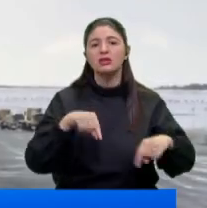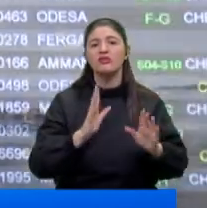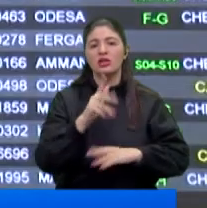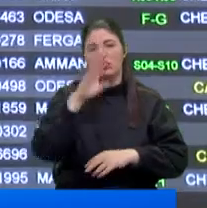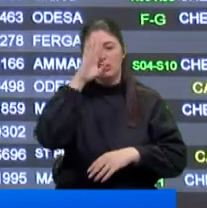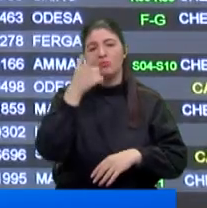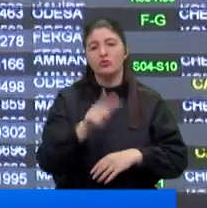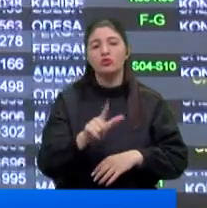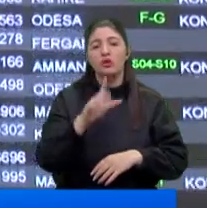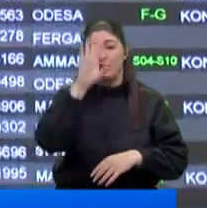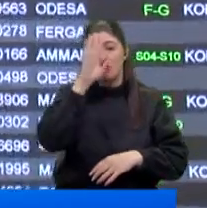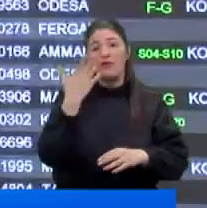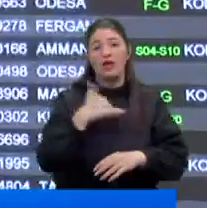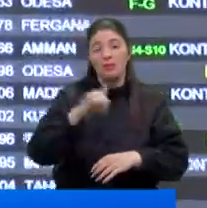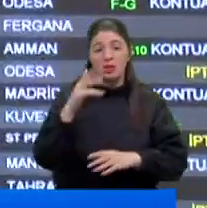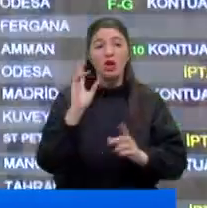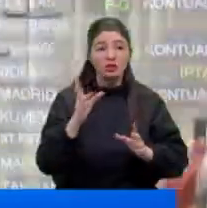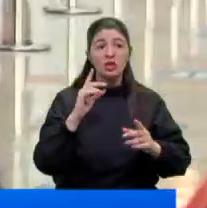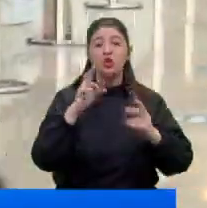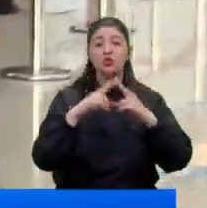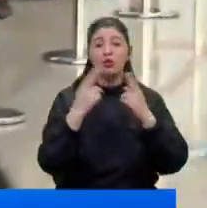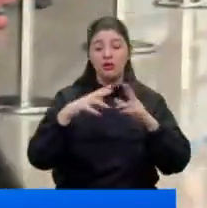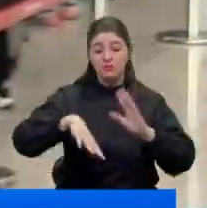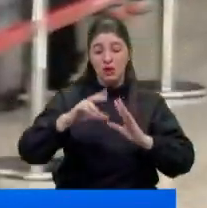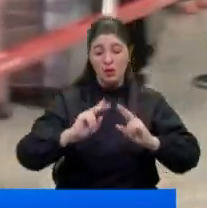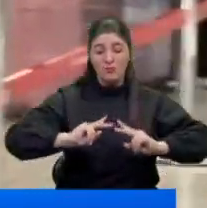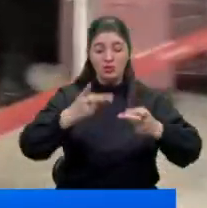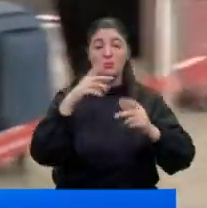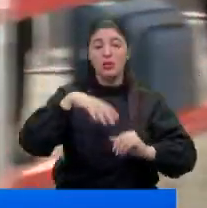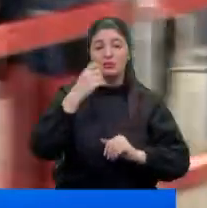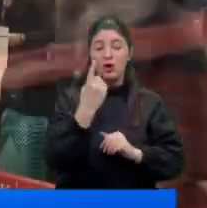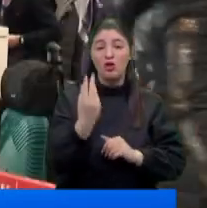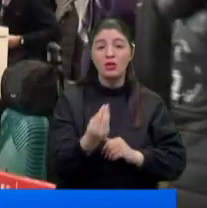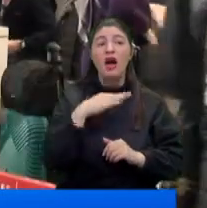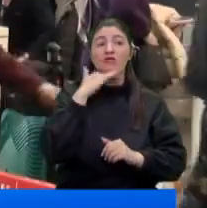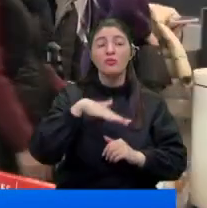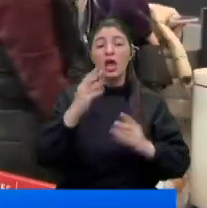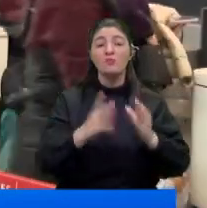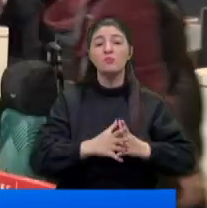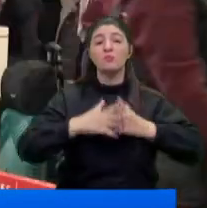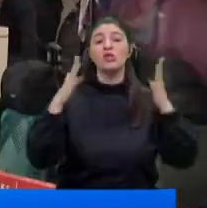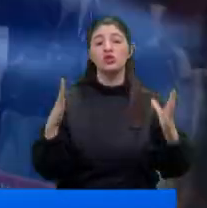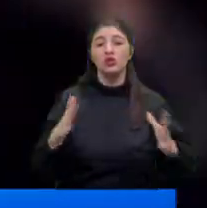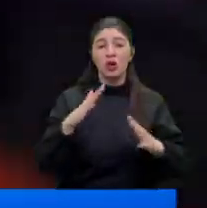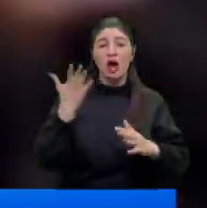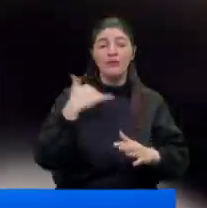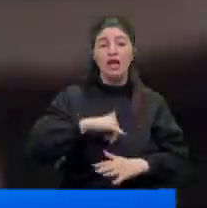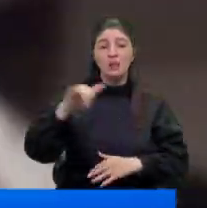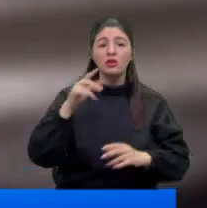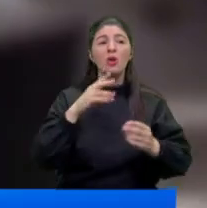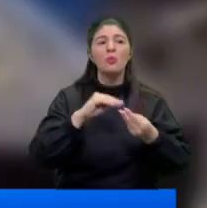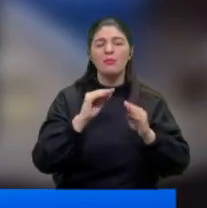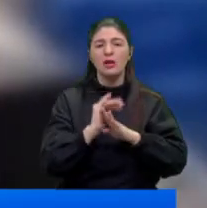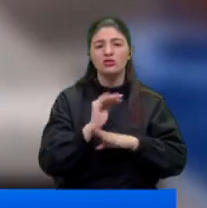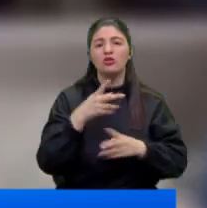geçti İstanbul Havalimanı. Aynı zamanda dünyanın da transfer merkezlerinden biri olan Avrupa'nın en büyük havalimanında mağdur olan yolcu sayısı